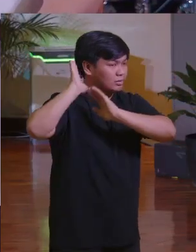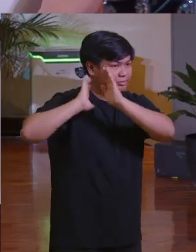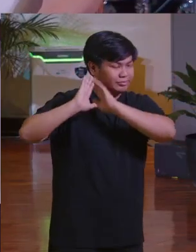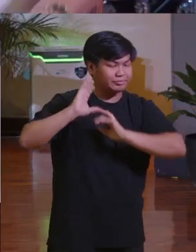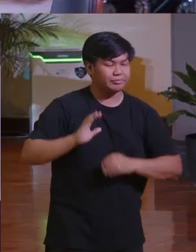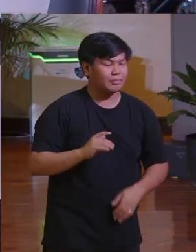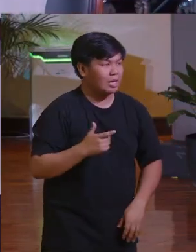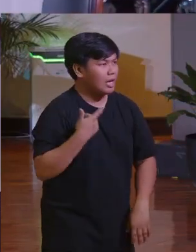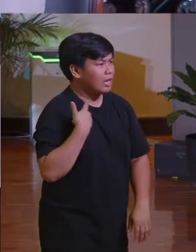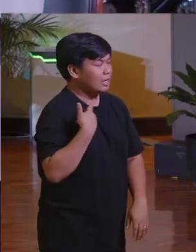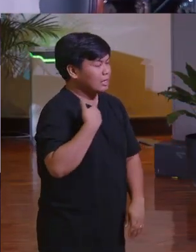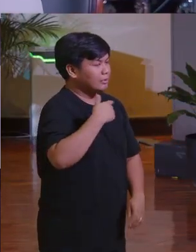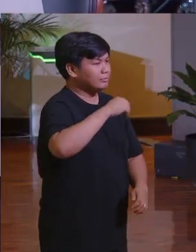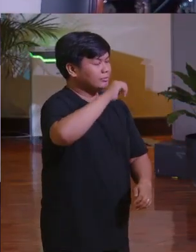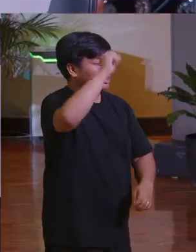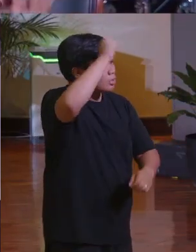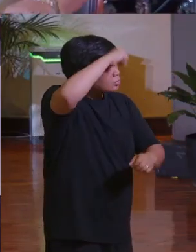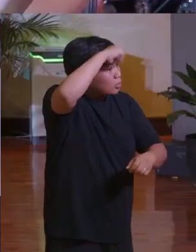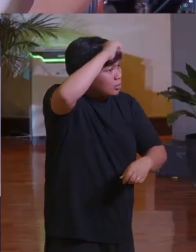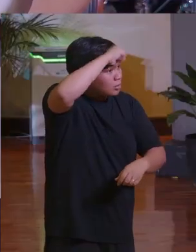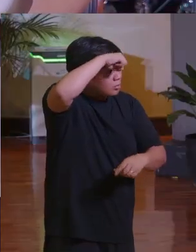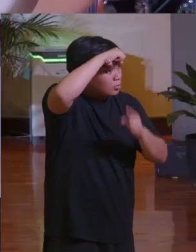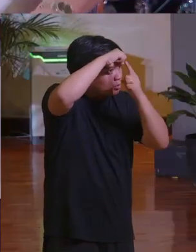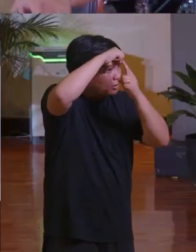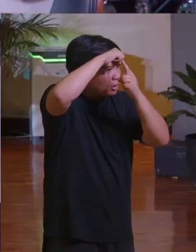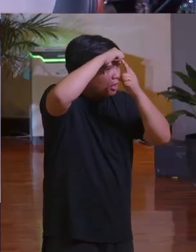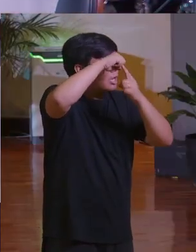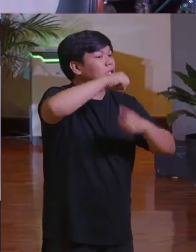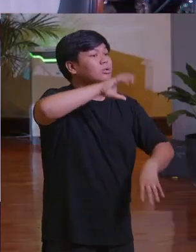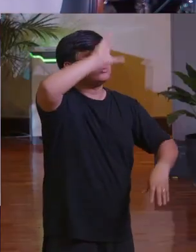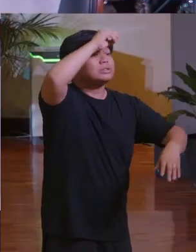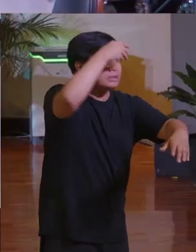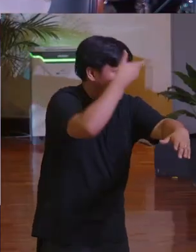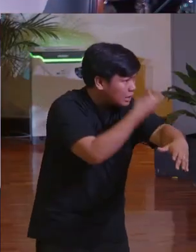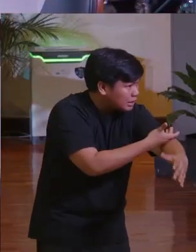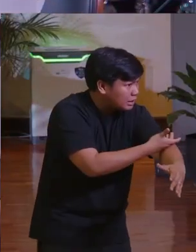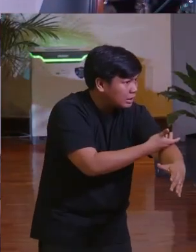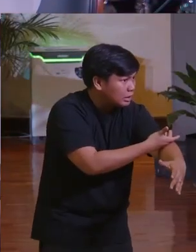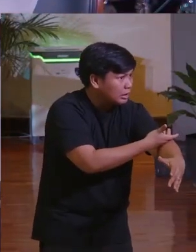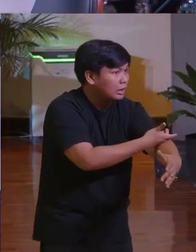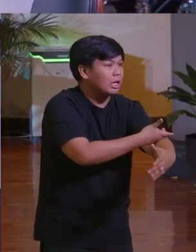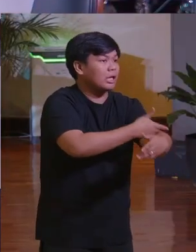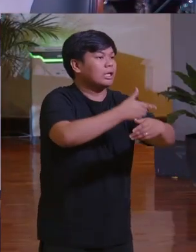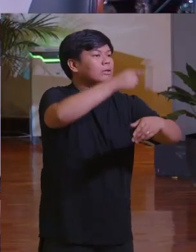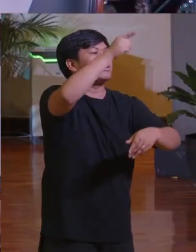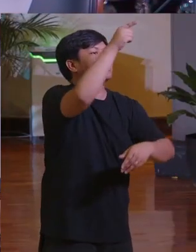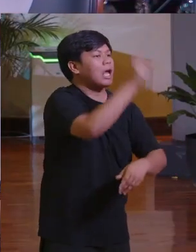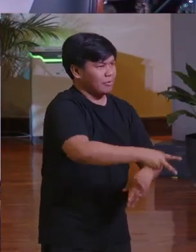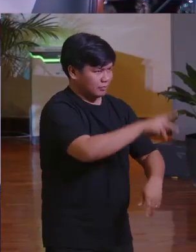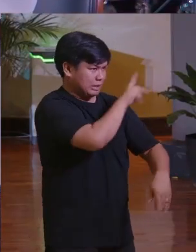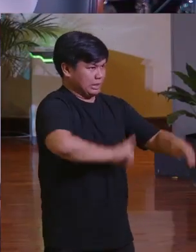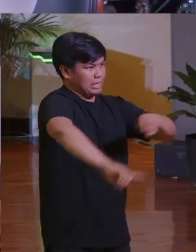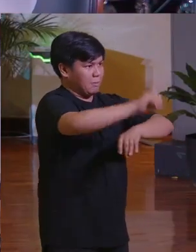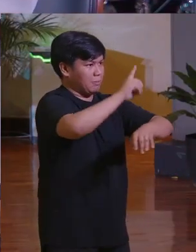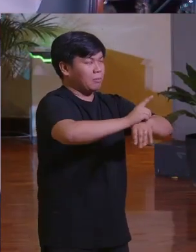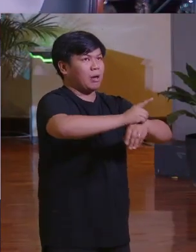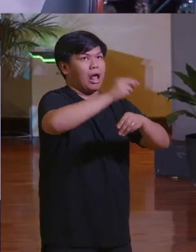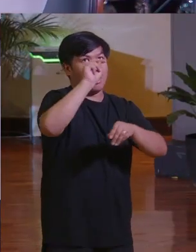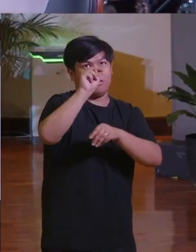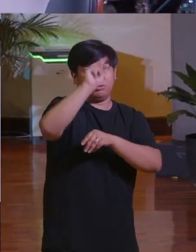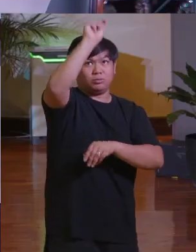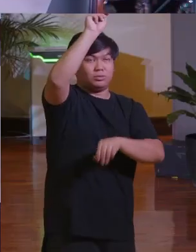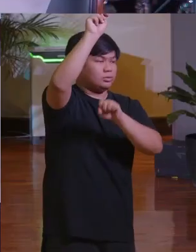after Solomon, nahati ang monarchy, nagkaroon ng Northern Kingdom,